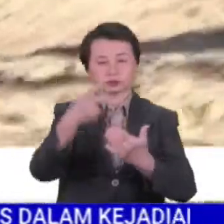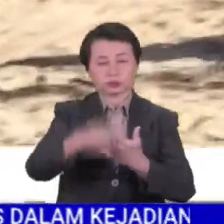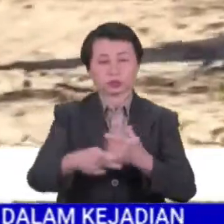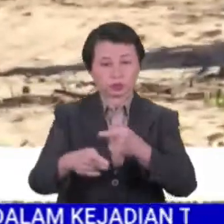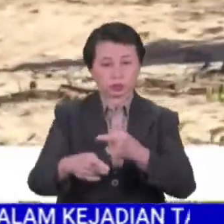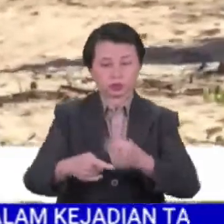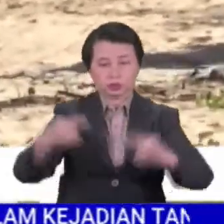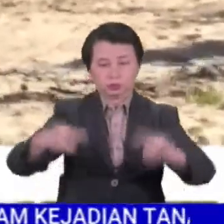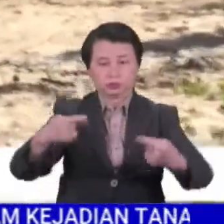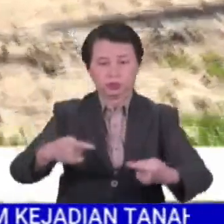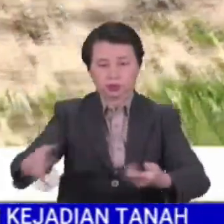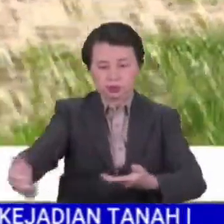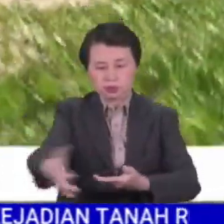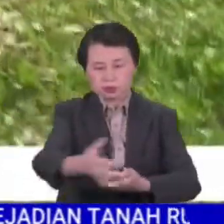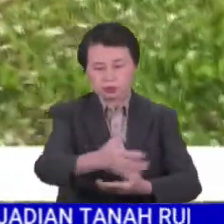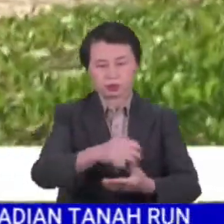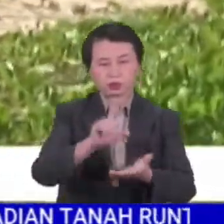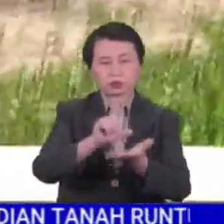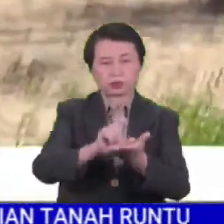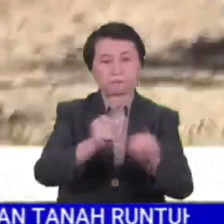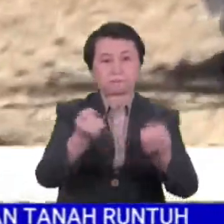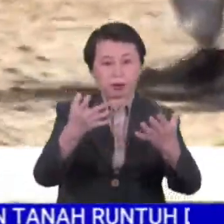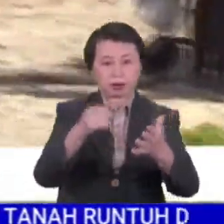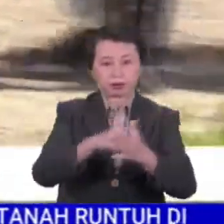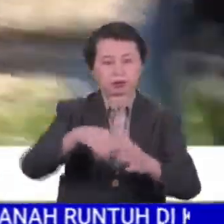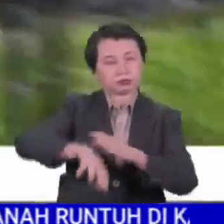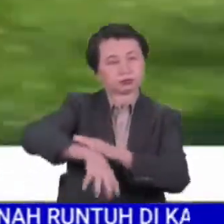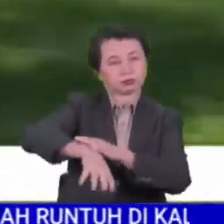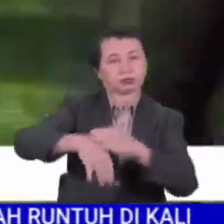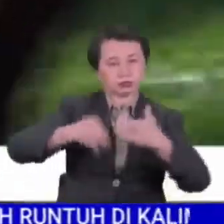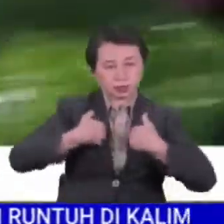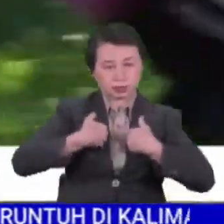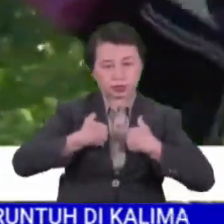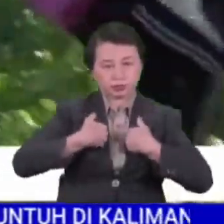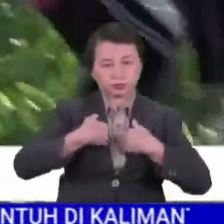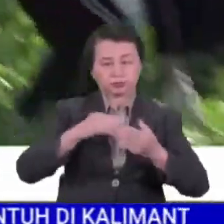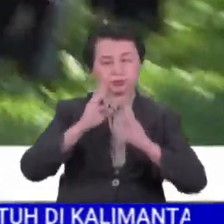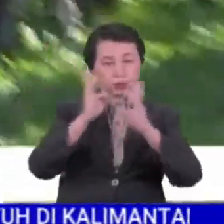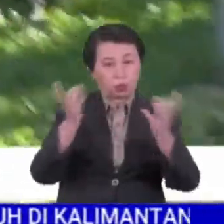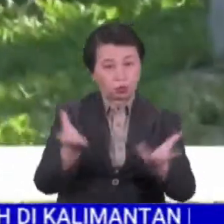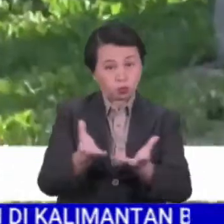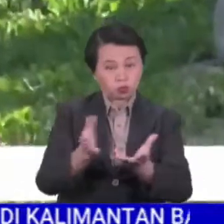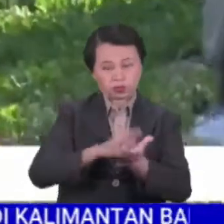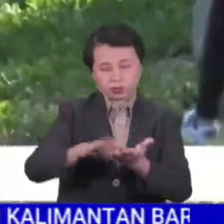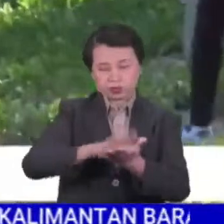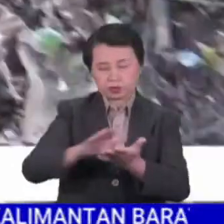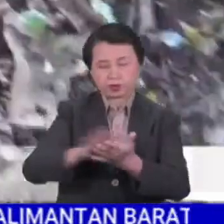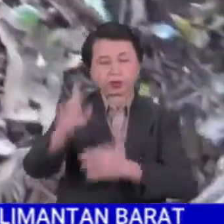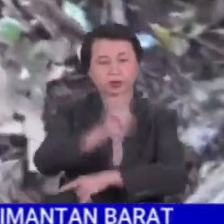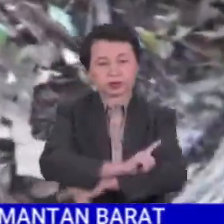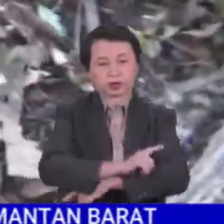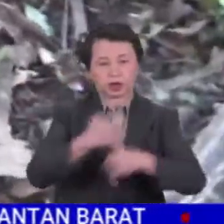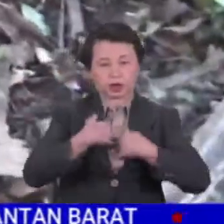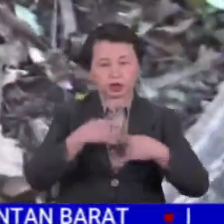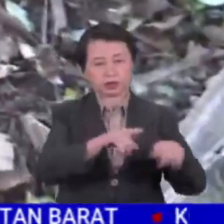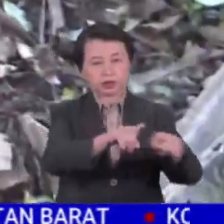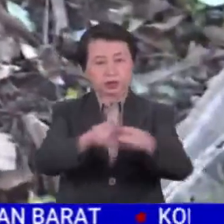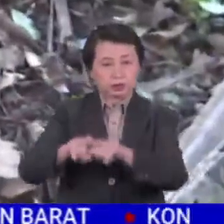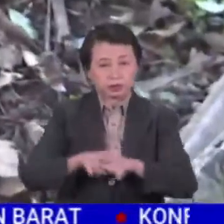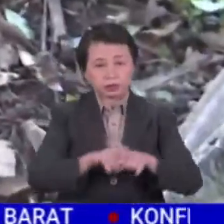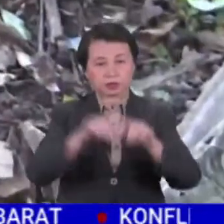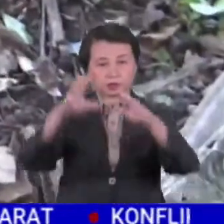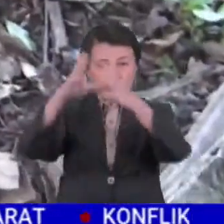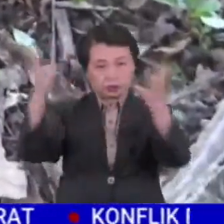program ialah pertandingan pengumpulan proging terbanyak dan cabutan bertuah. World Clean Up Day kali ini diadakan secara serentak seluruh